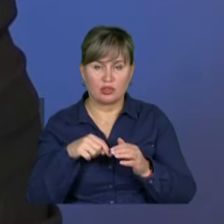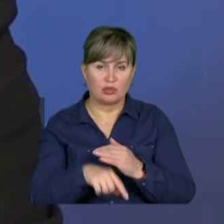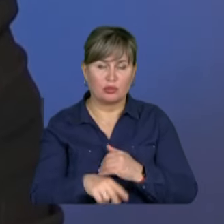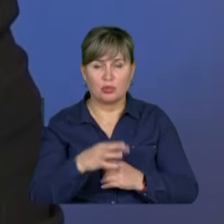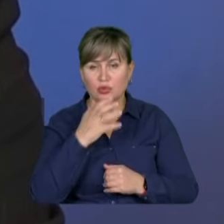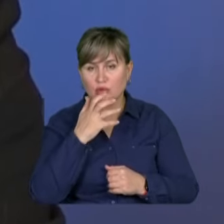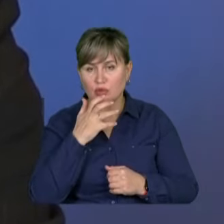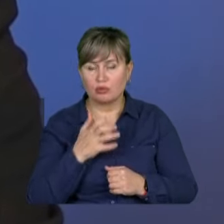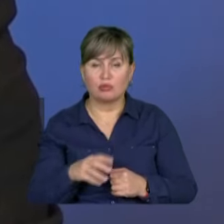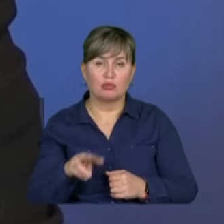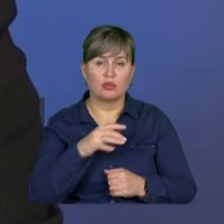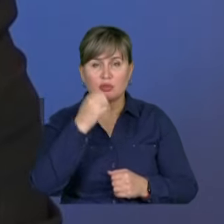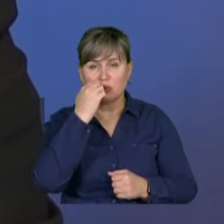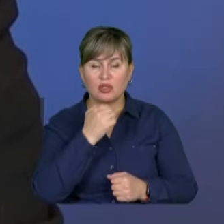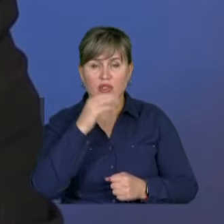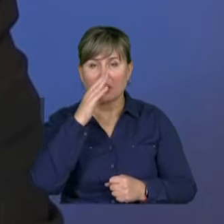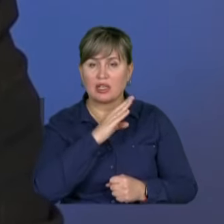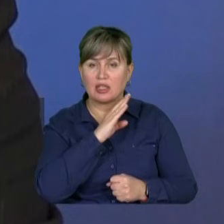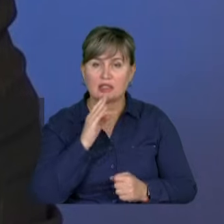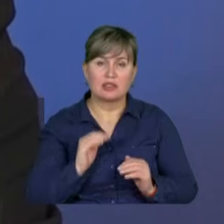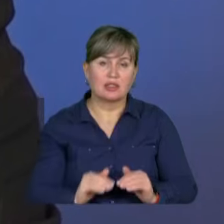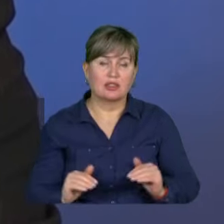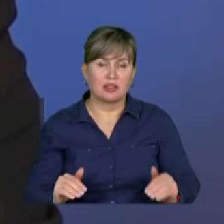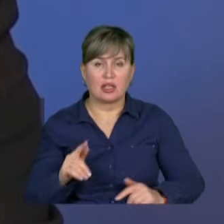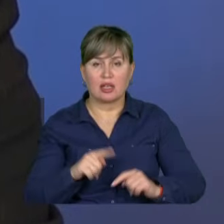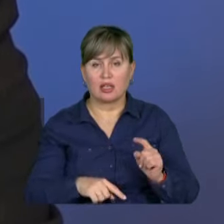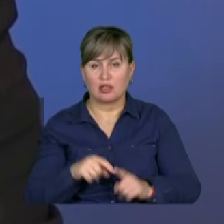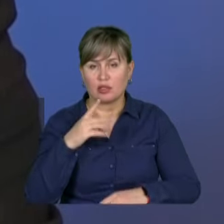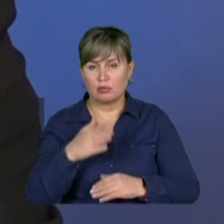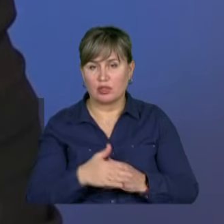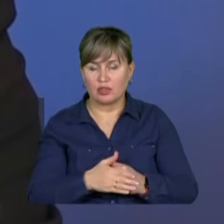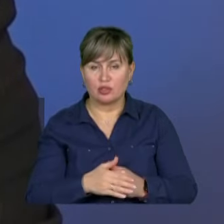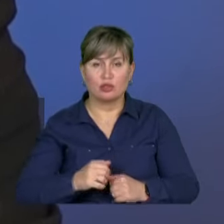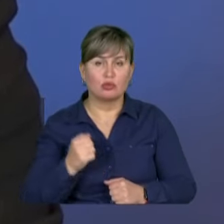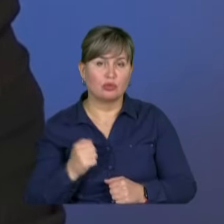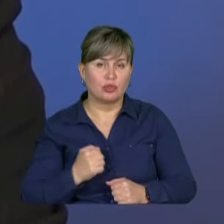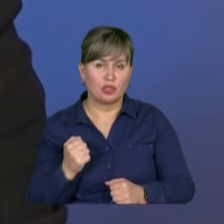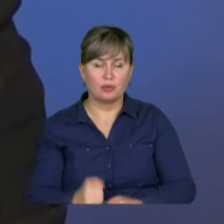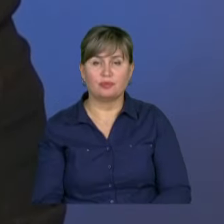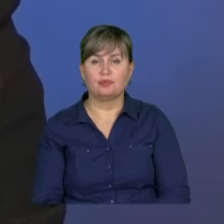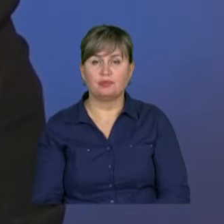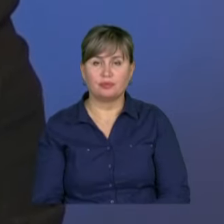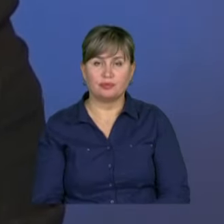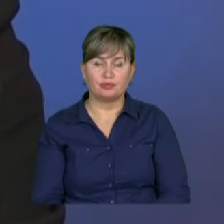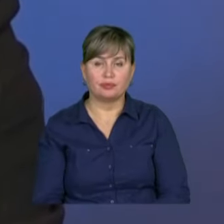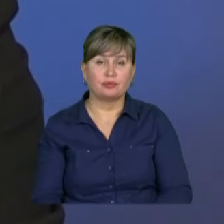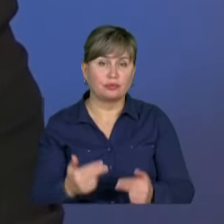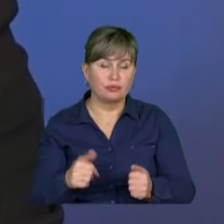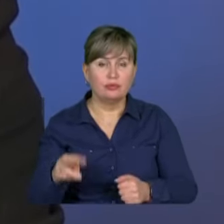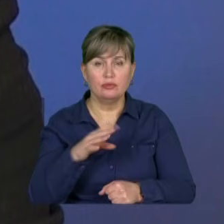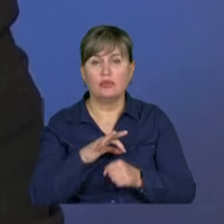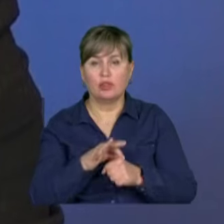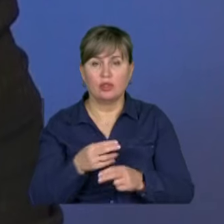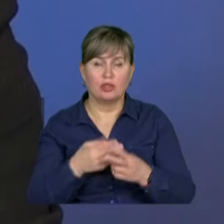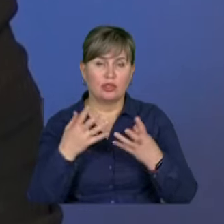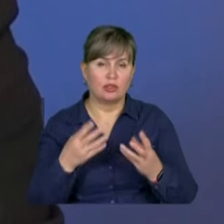по-теплому. Мы благодарим родителей, детей, родных, близких, друзей. Конечно, мы проводим в этот